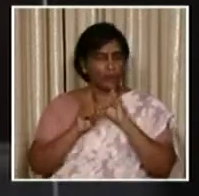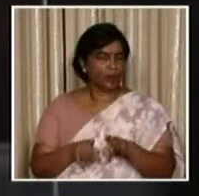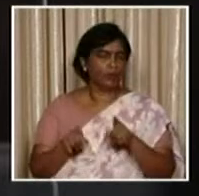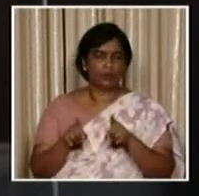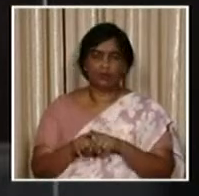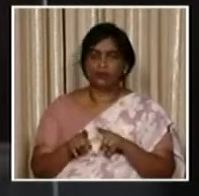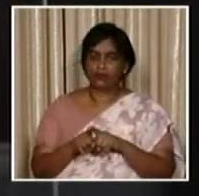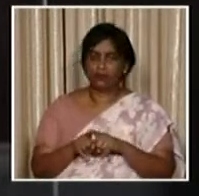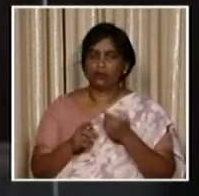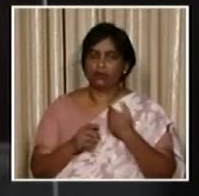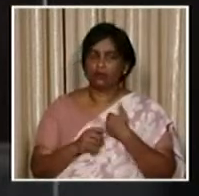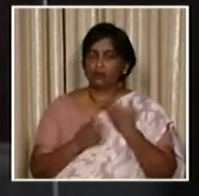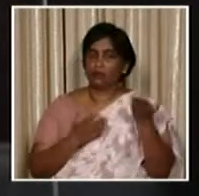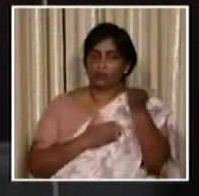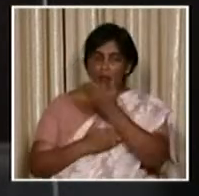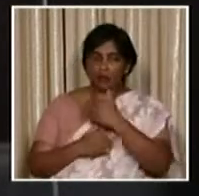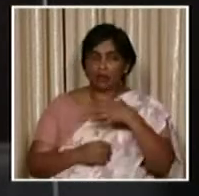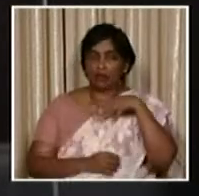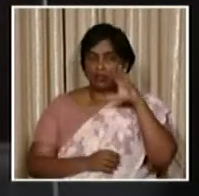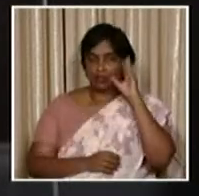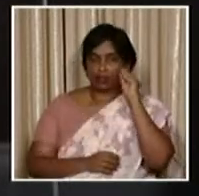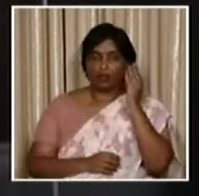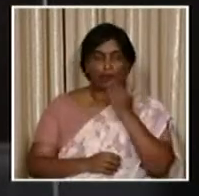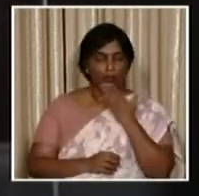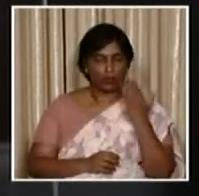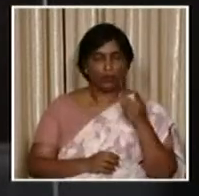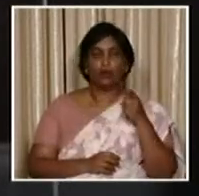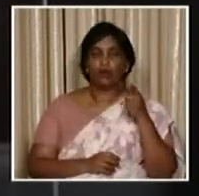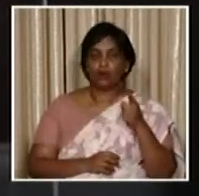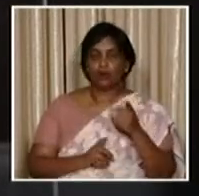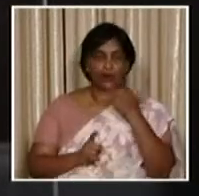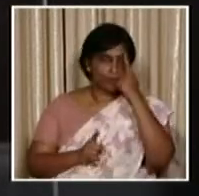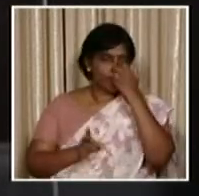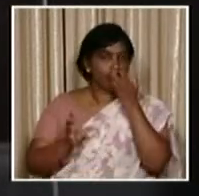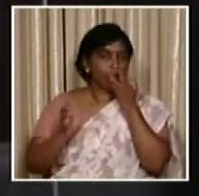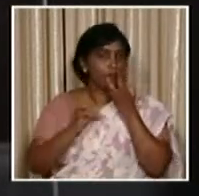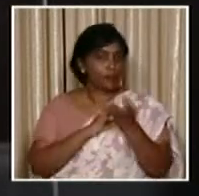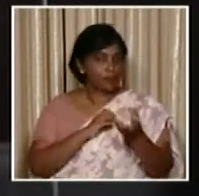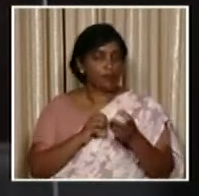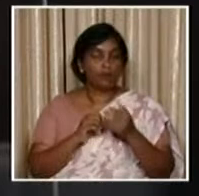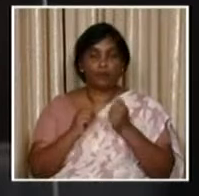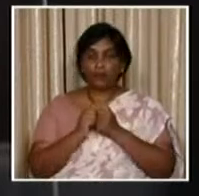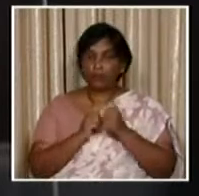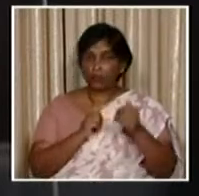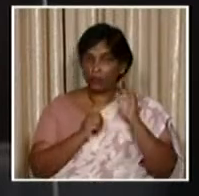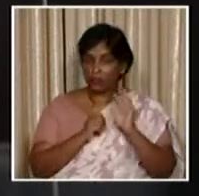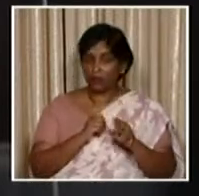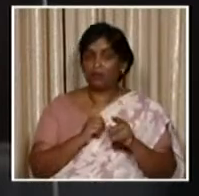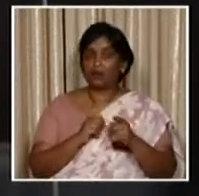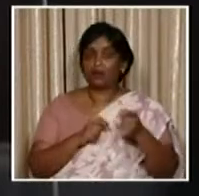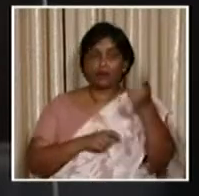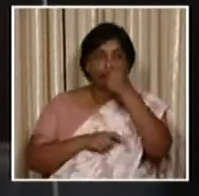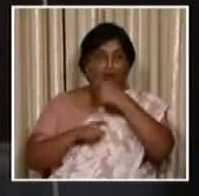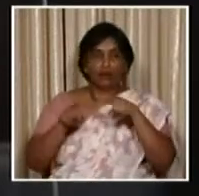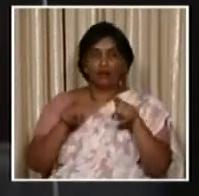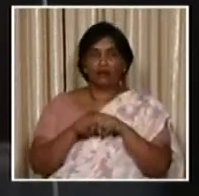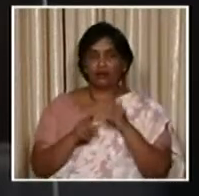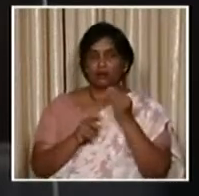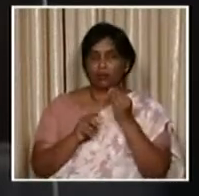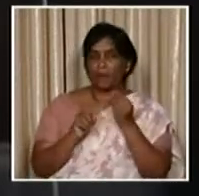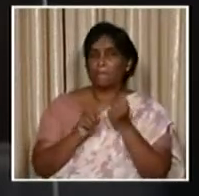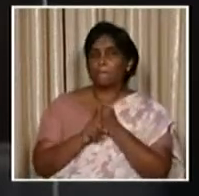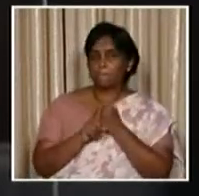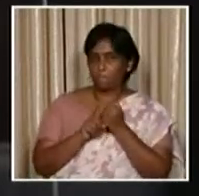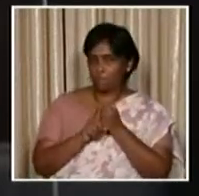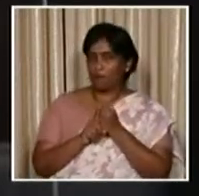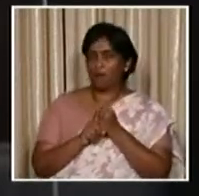anuwa apata tamunnasila terunganna puluwan, me pasku prahare siduwimata me hasirime yamma akarekata